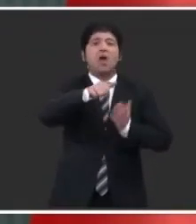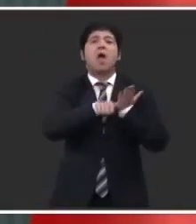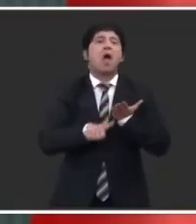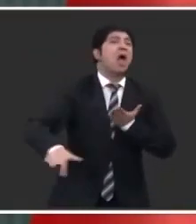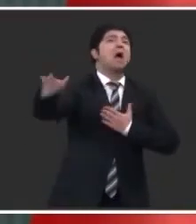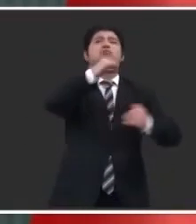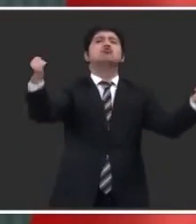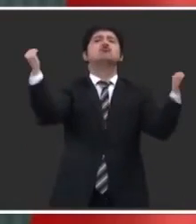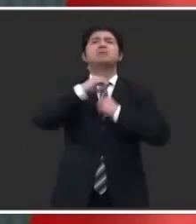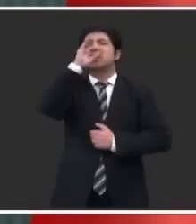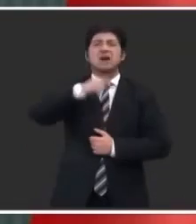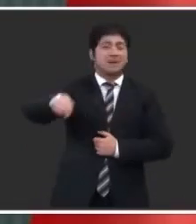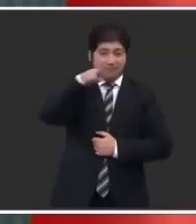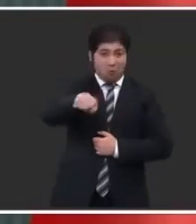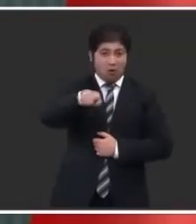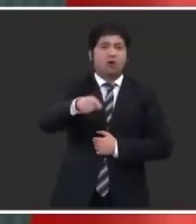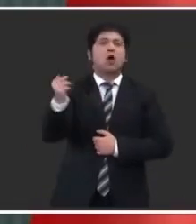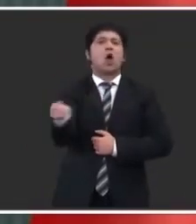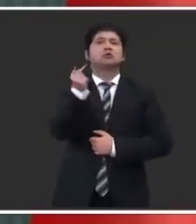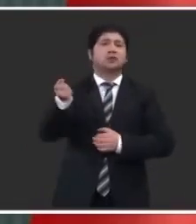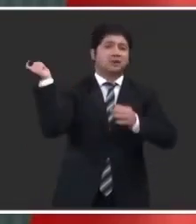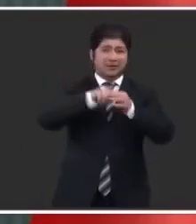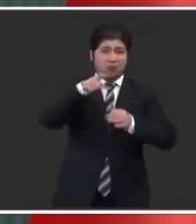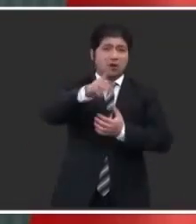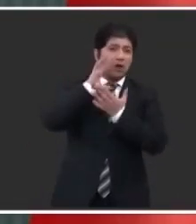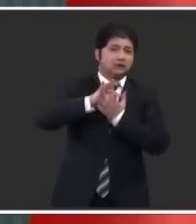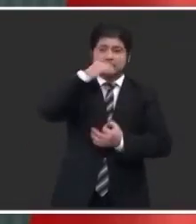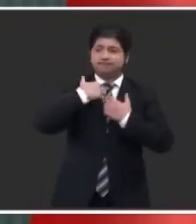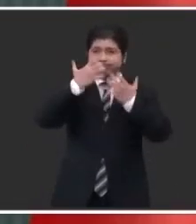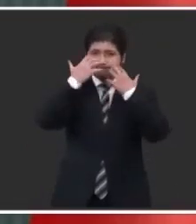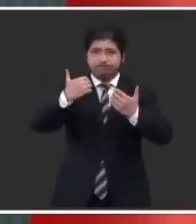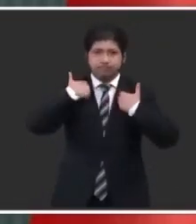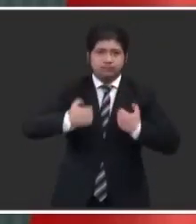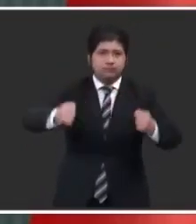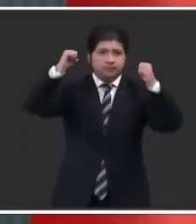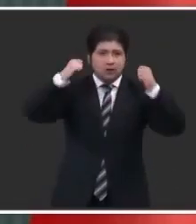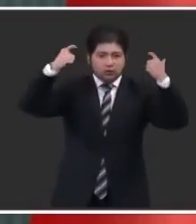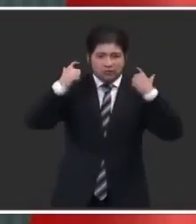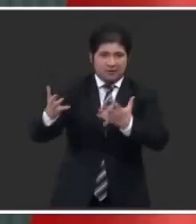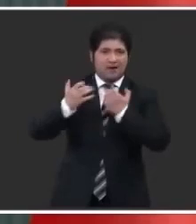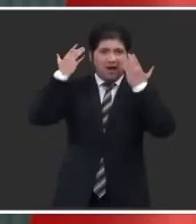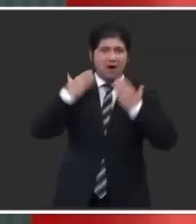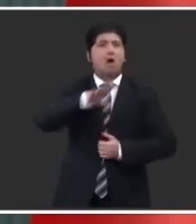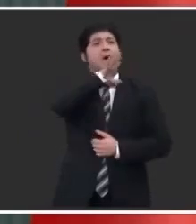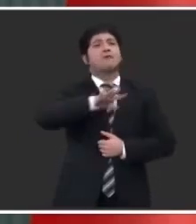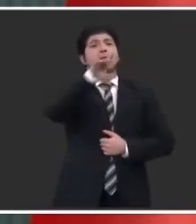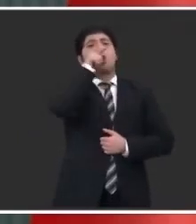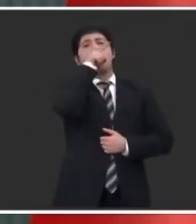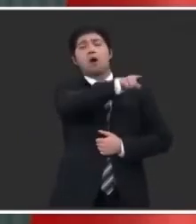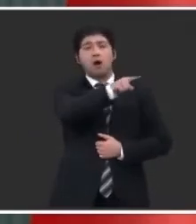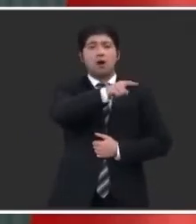emperyalistlerin düzensiz göç yükünü insani refleksle sırtlandığımız süreçte Avrupa'nın